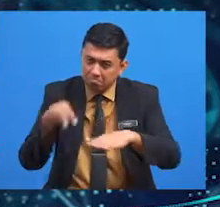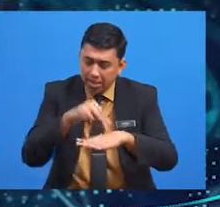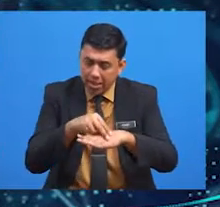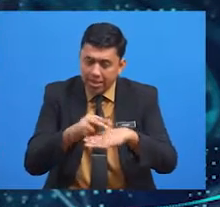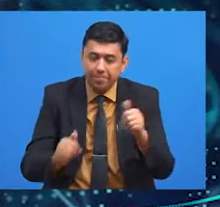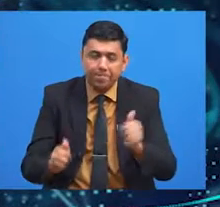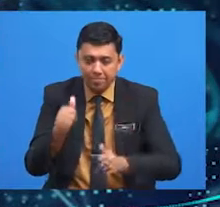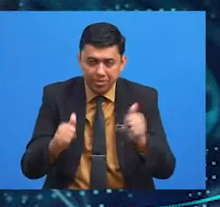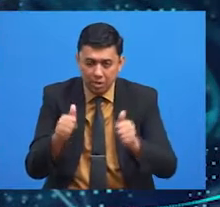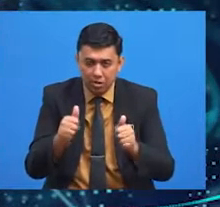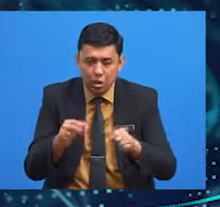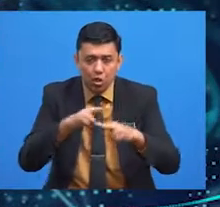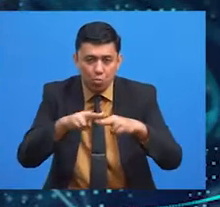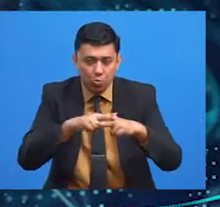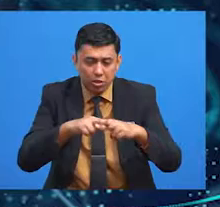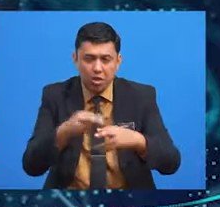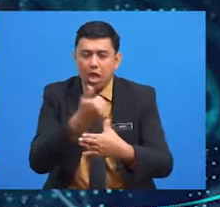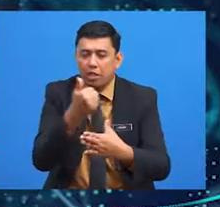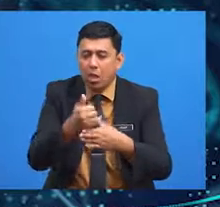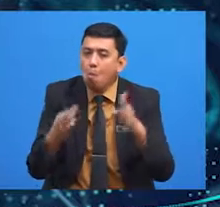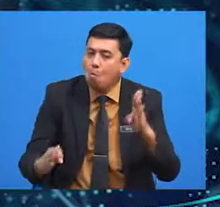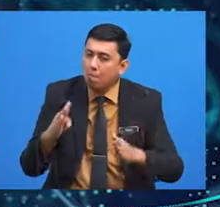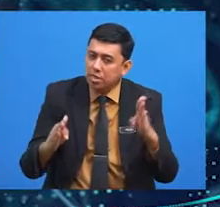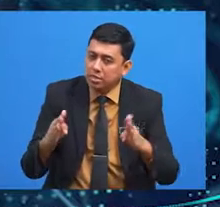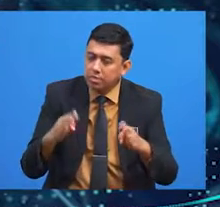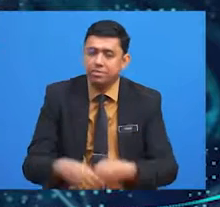seperti komuter mahupun bas ekspres?